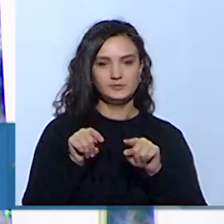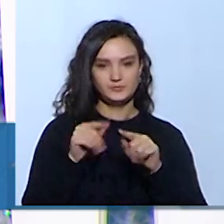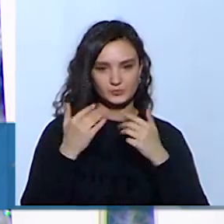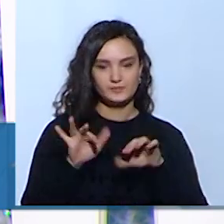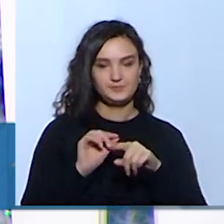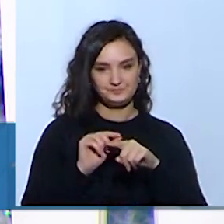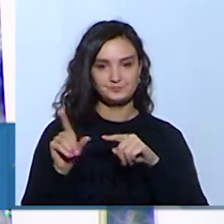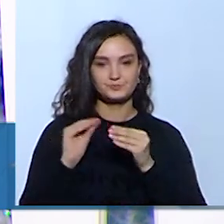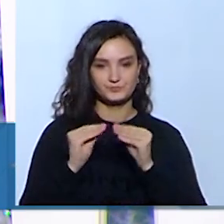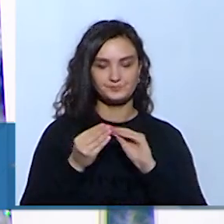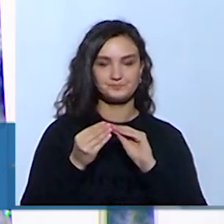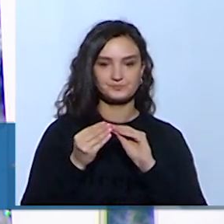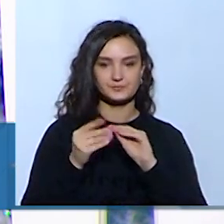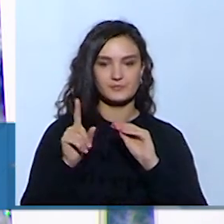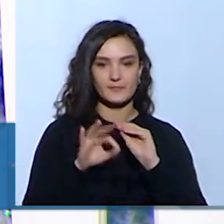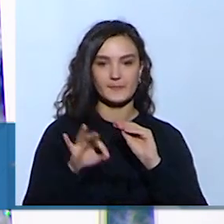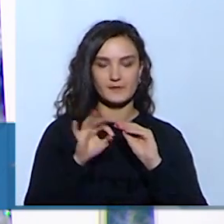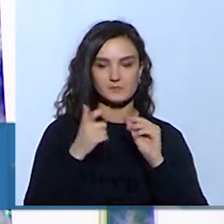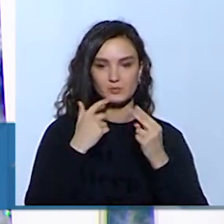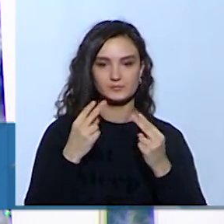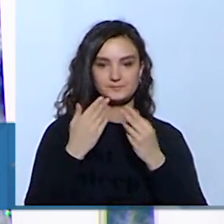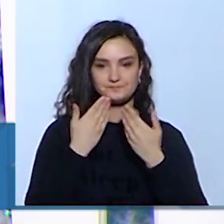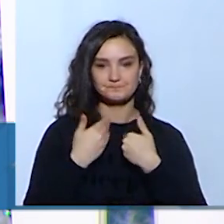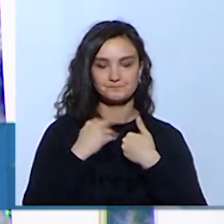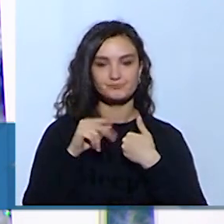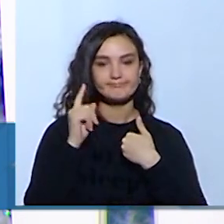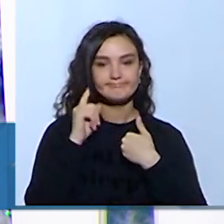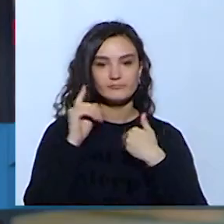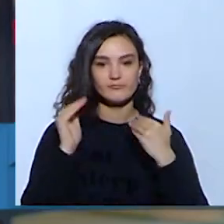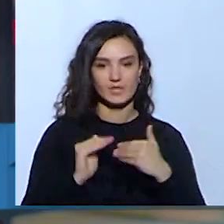იწვევს იმ პრობლემებს, რაზედაც მაყურებელი გვეკითხებოდა. სმენის დაქვეითებით შემდგომ უკვე